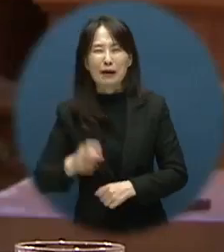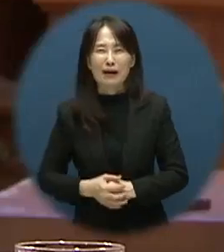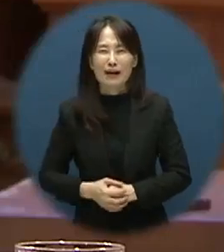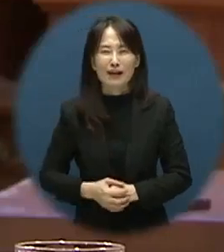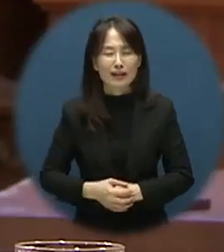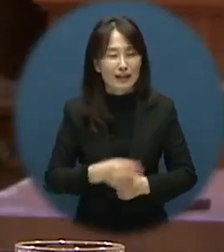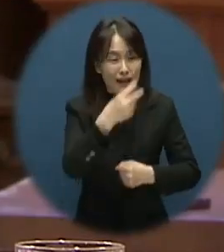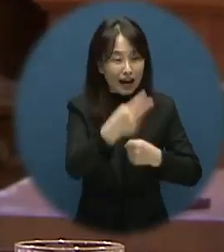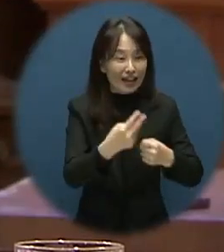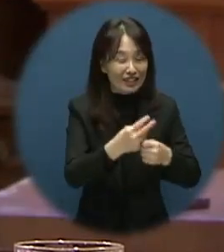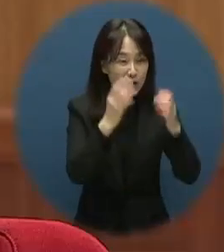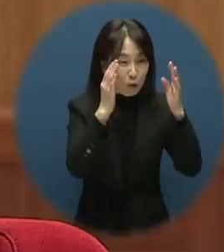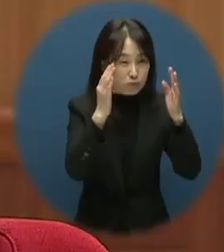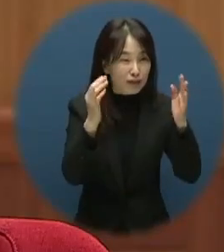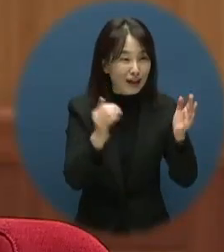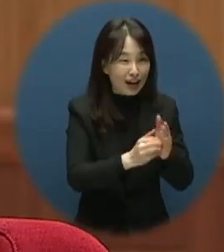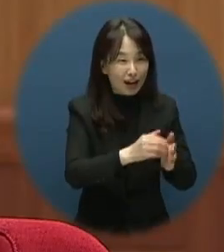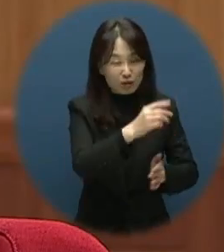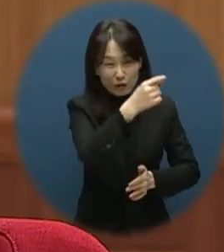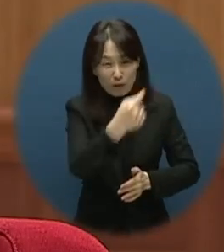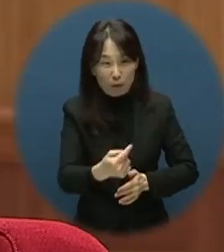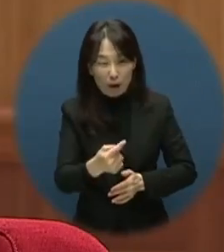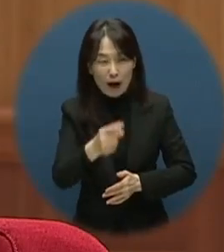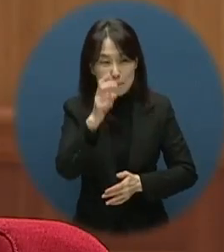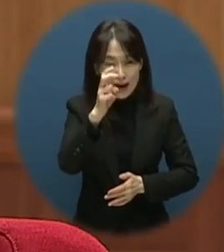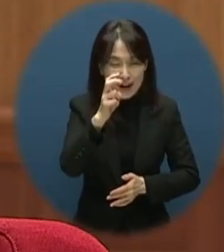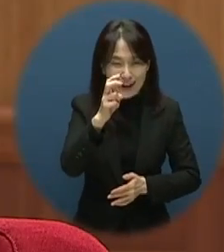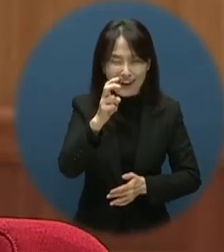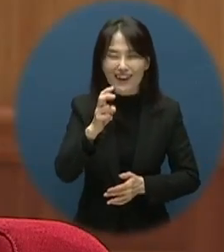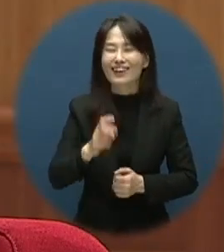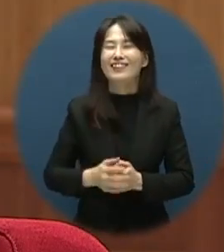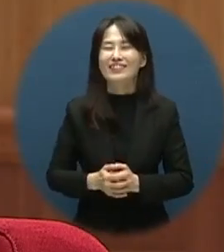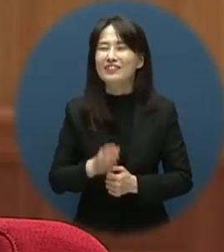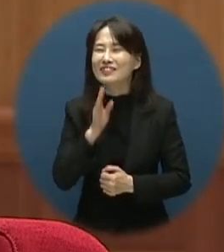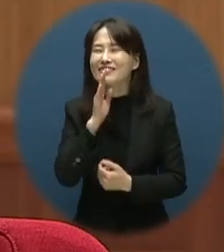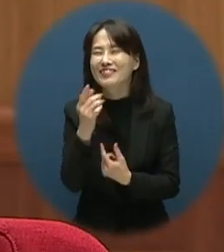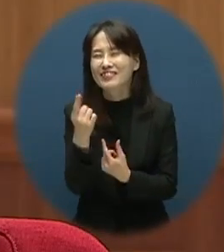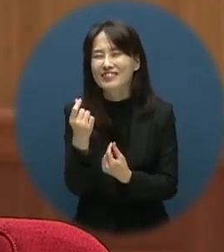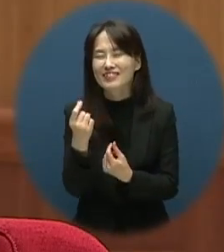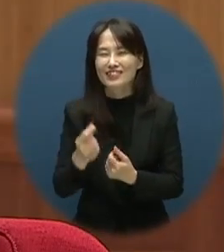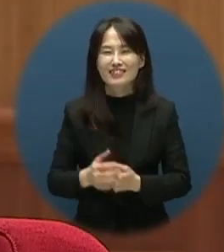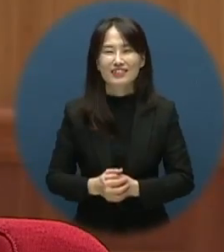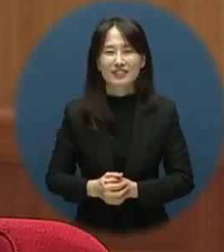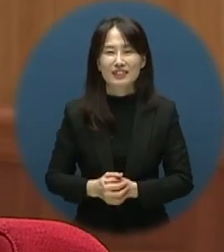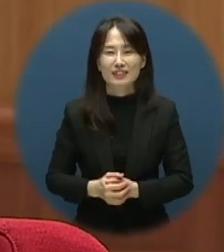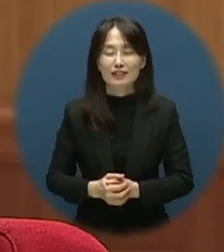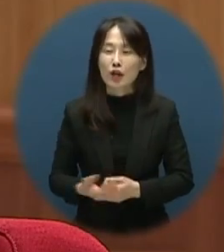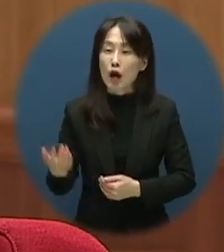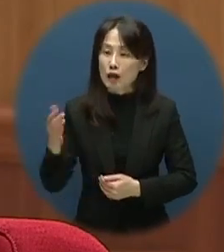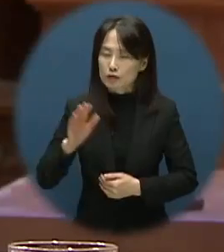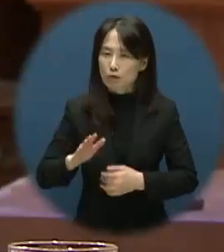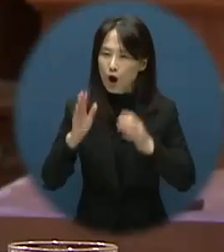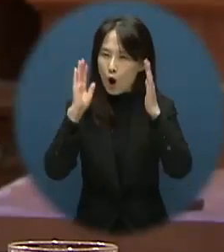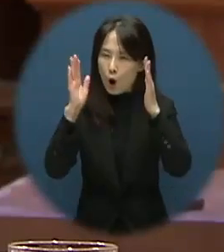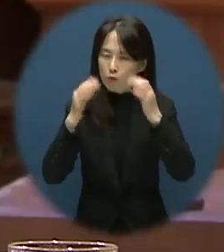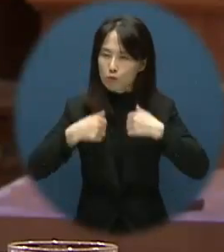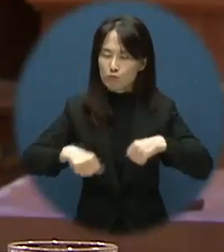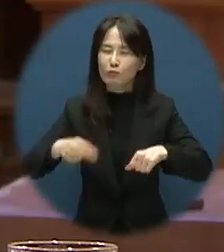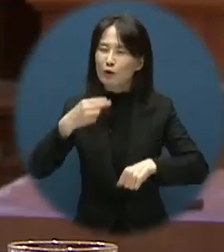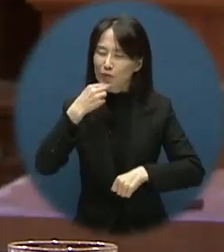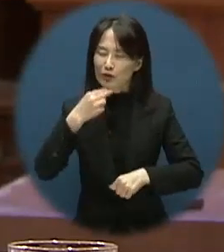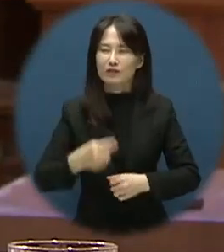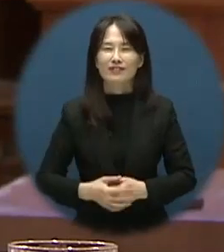한 1년 하다 오겠지. 네, 오겠지. 뭐 그 마음이었을 거예요 분명히. 예. 근데 안 왔죠. 안 갔죠.